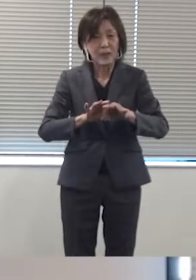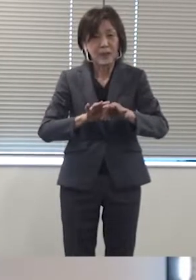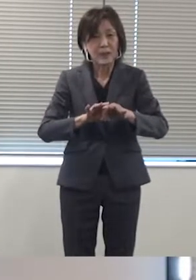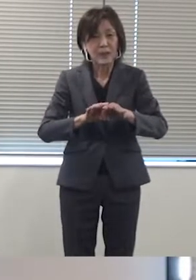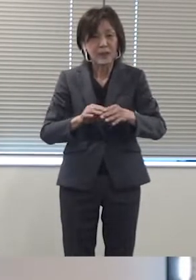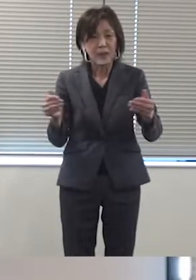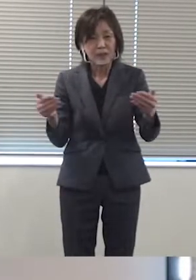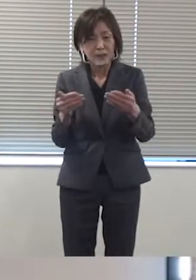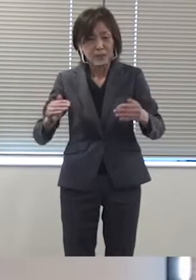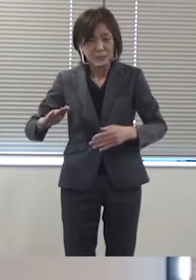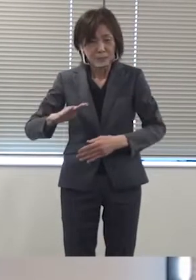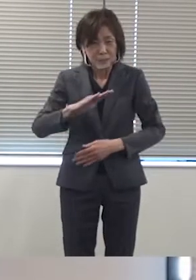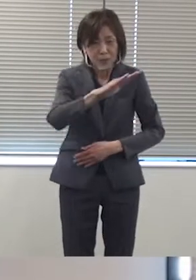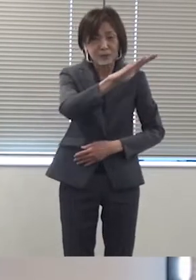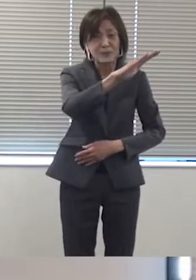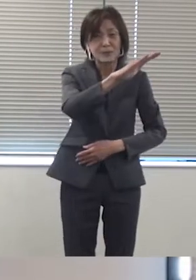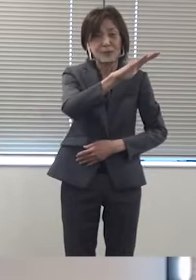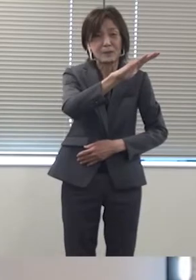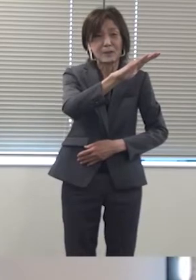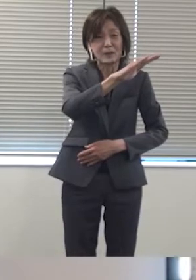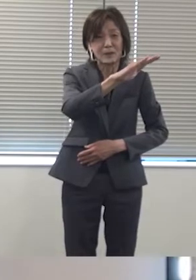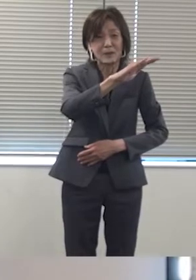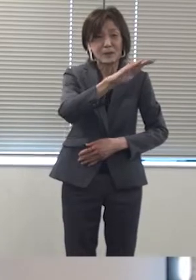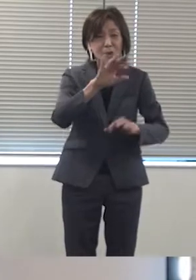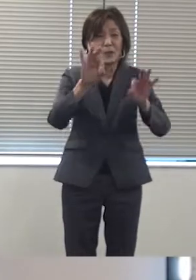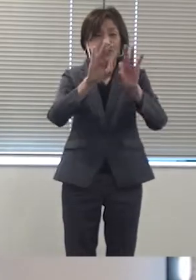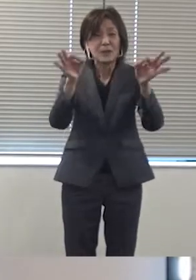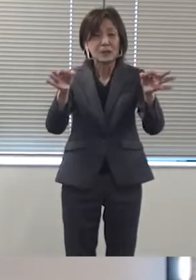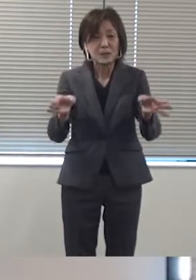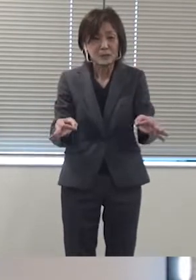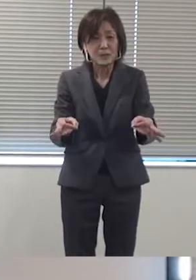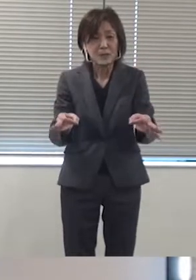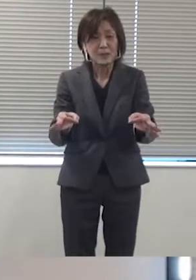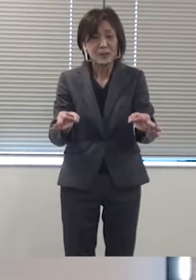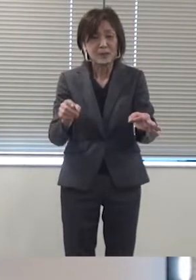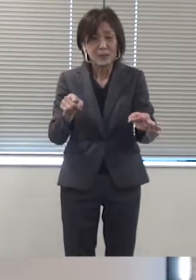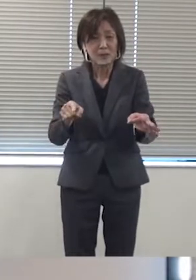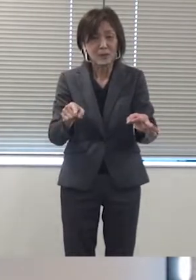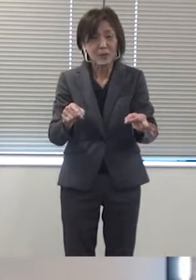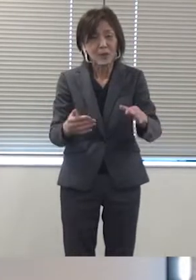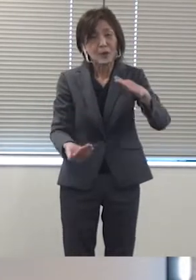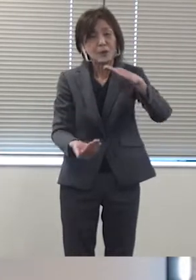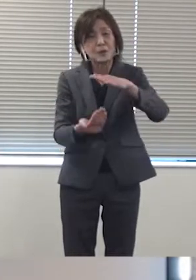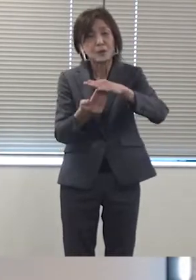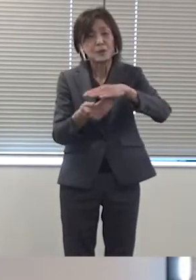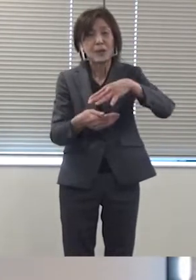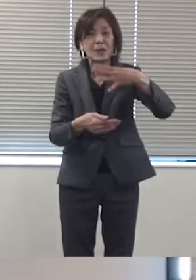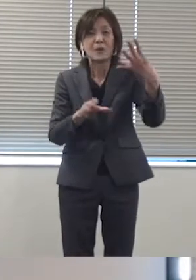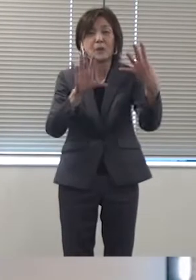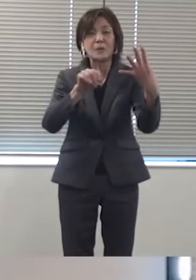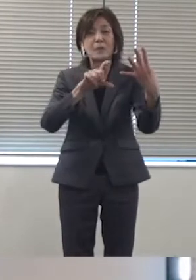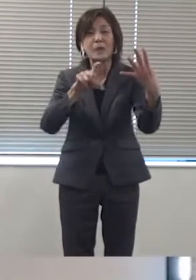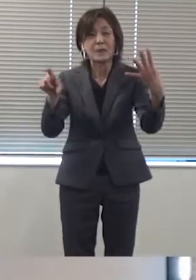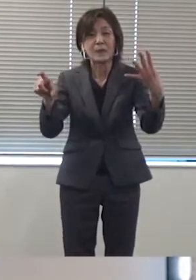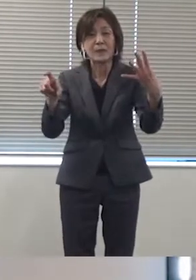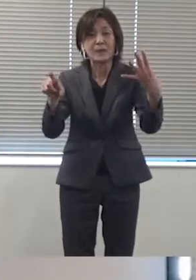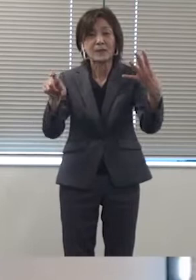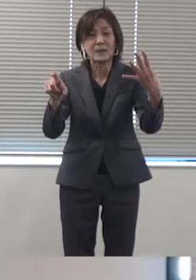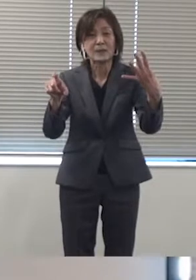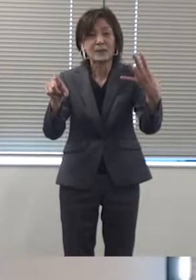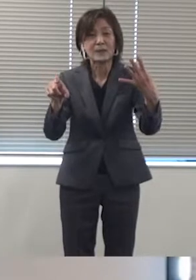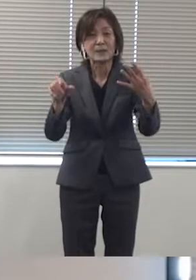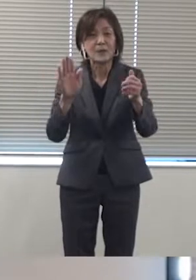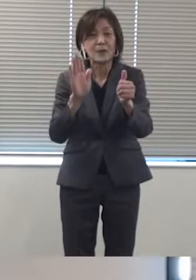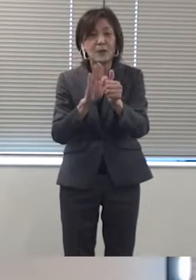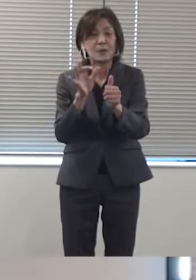のですね、設備を取得する場合に、上限400万まで、補助率3分の2で支援したいと考えておりま